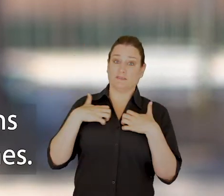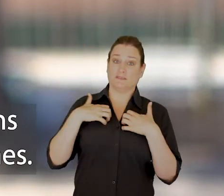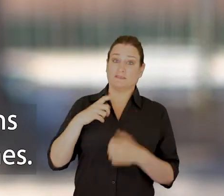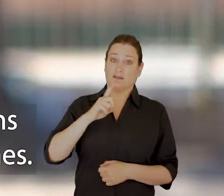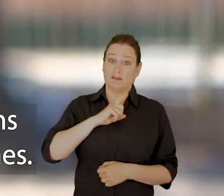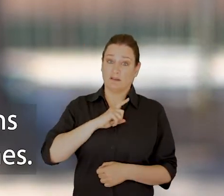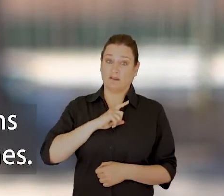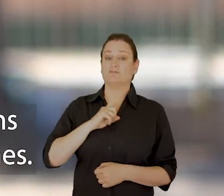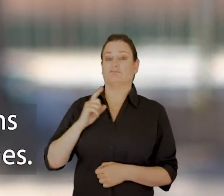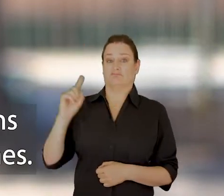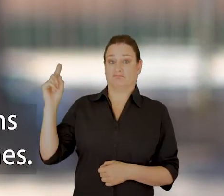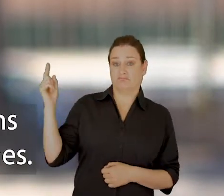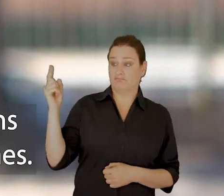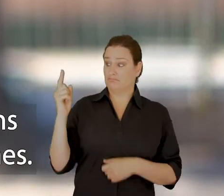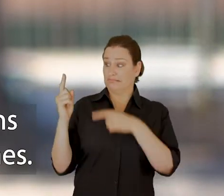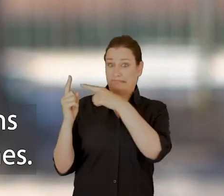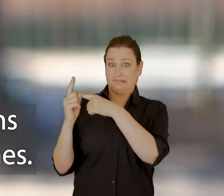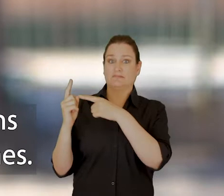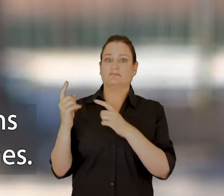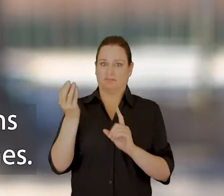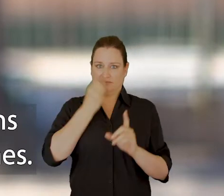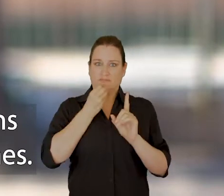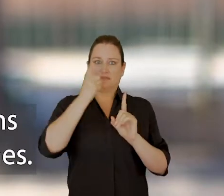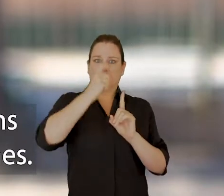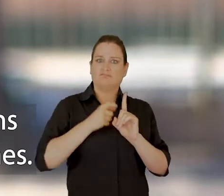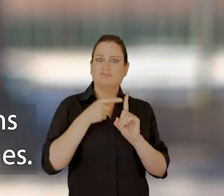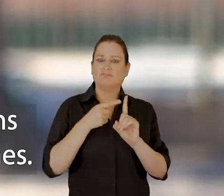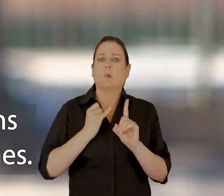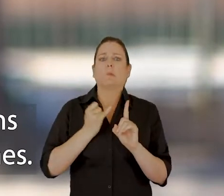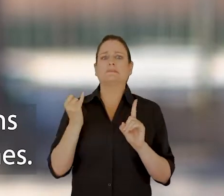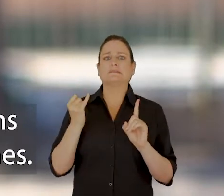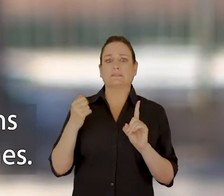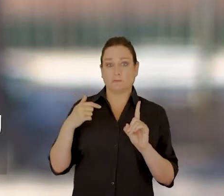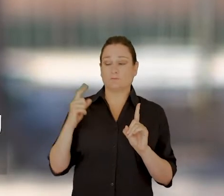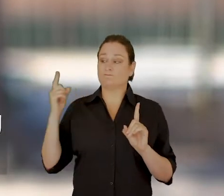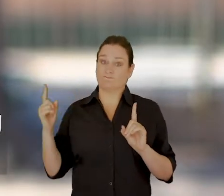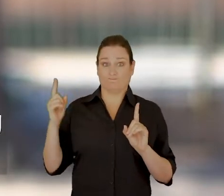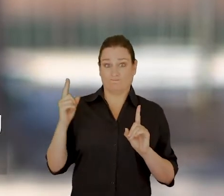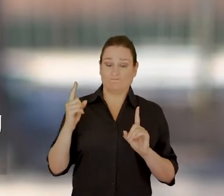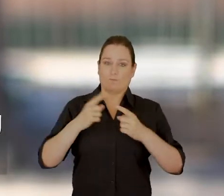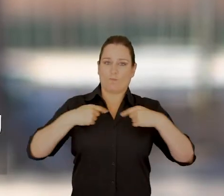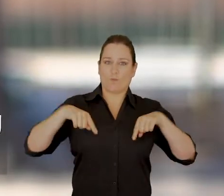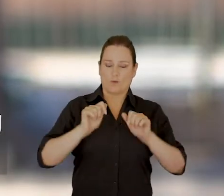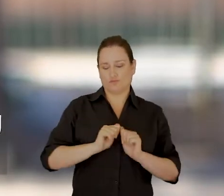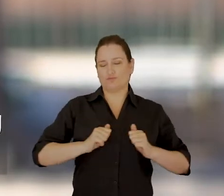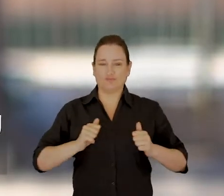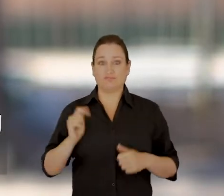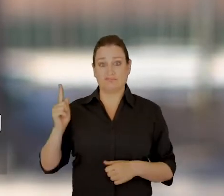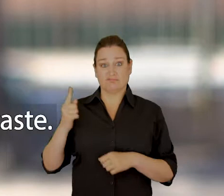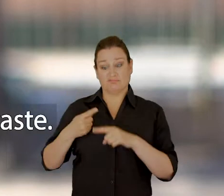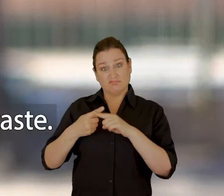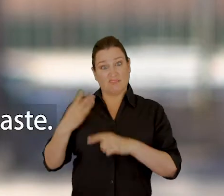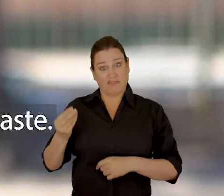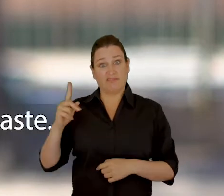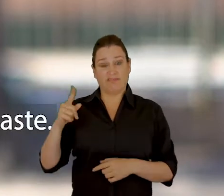Waar hy dan nou sy eistertjies en goed skerp maak, dat jy nie meer hy kom, dan, daar waar jy sit en trek jy so.